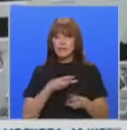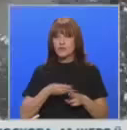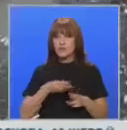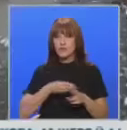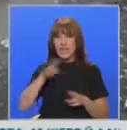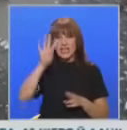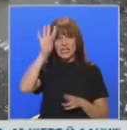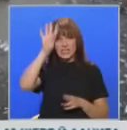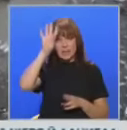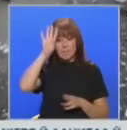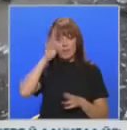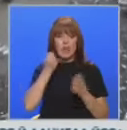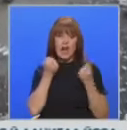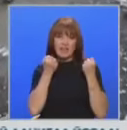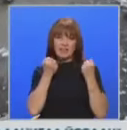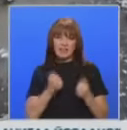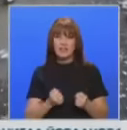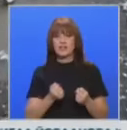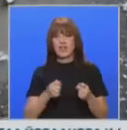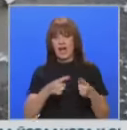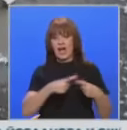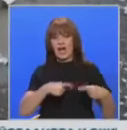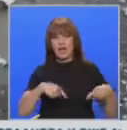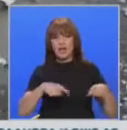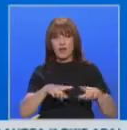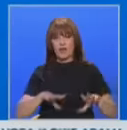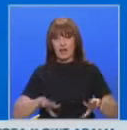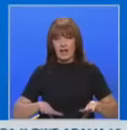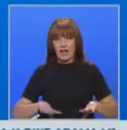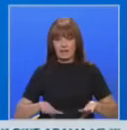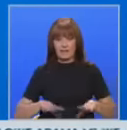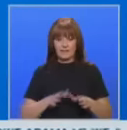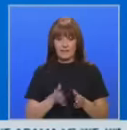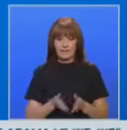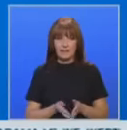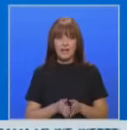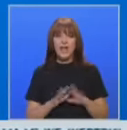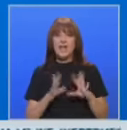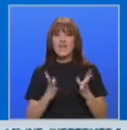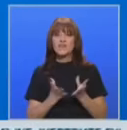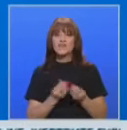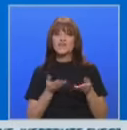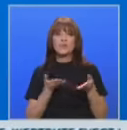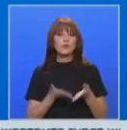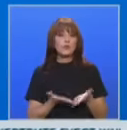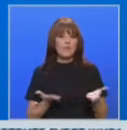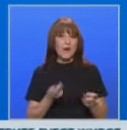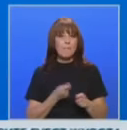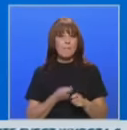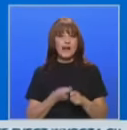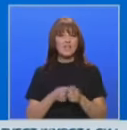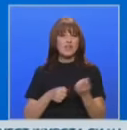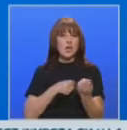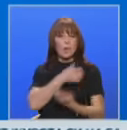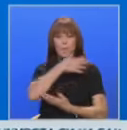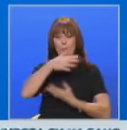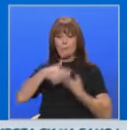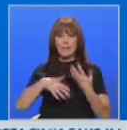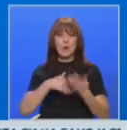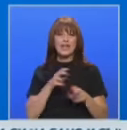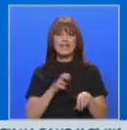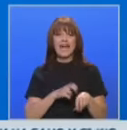Истанбул, който беше един от най-тежко засегнатите от бурята градове. И всичко това причинява бурята Даниел. Според моделите